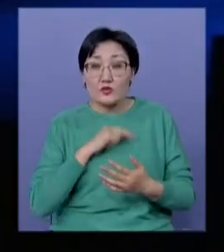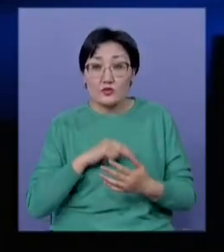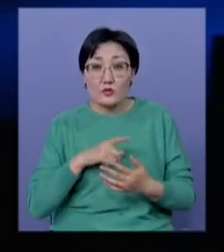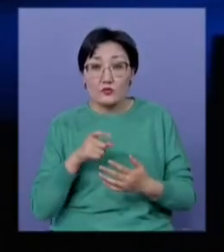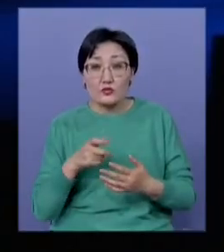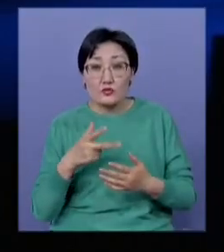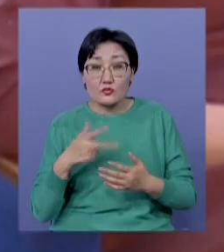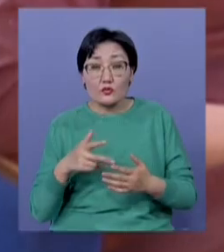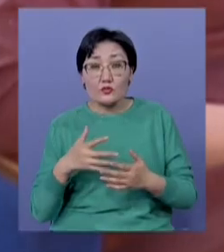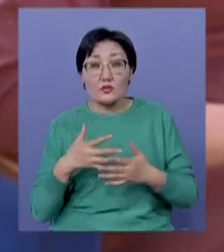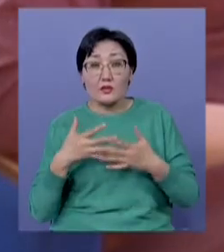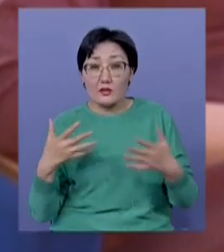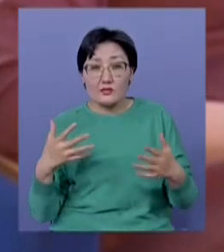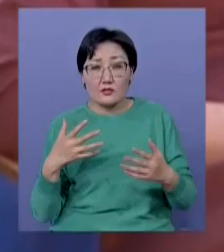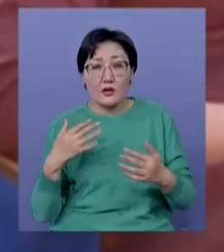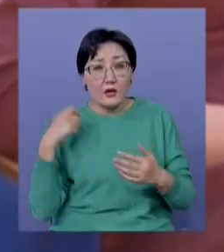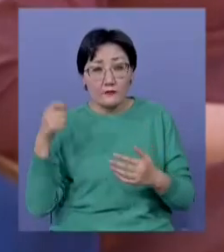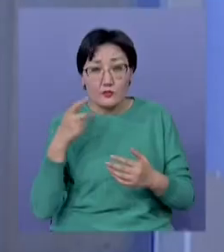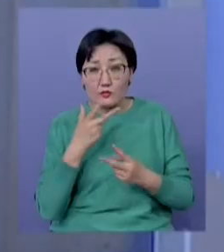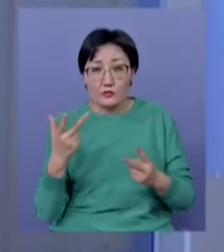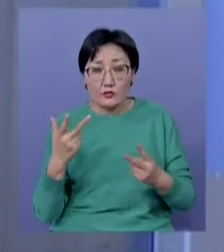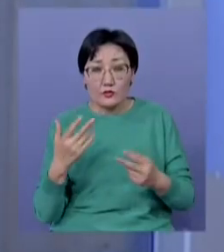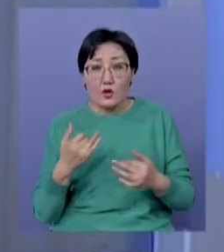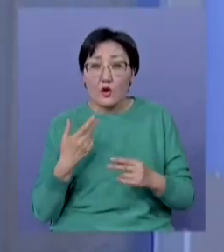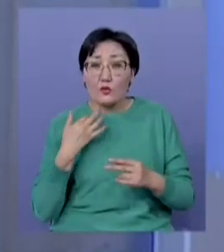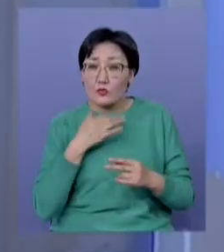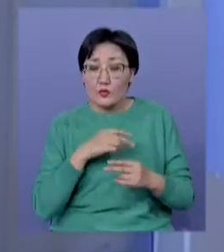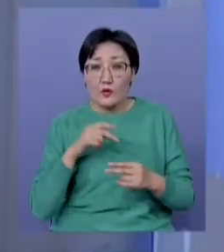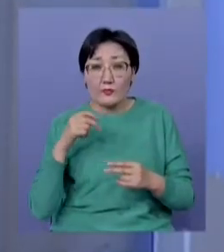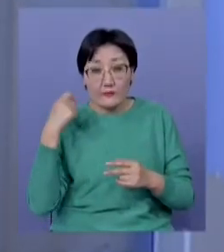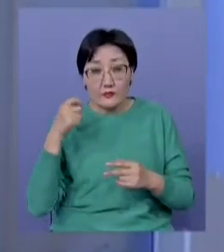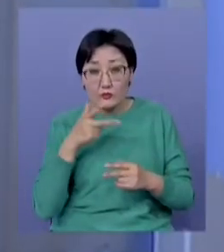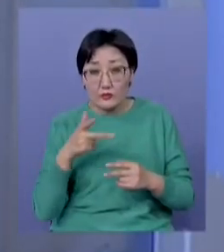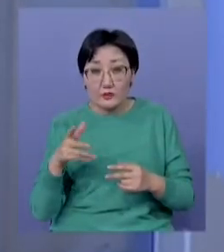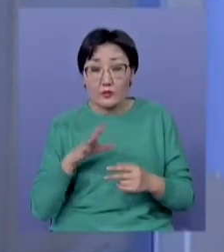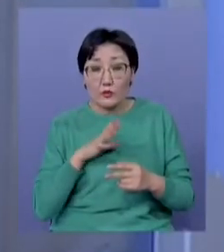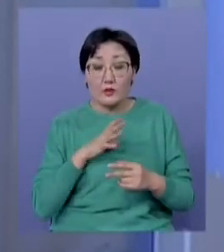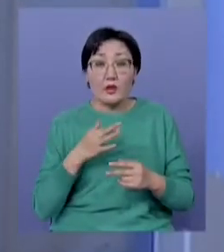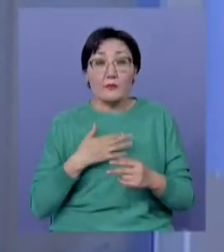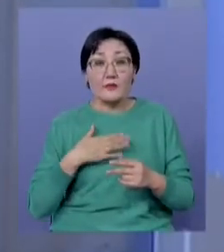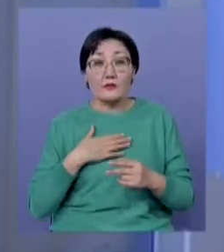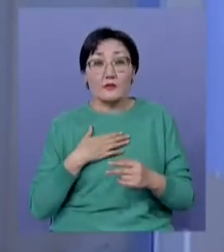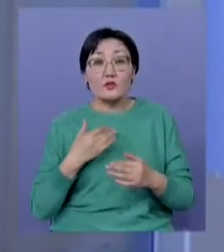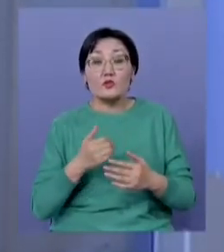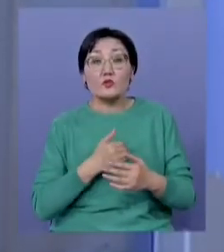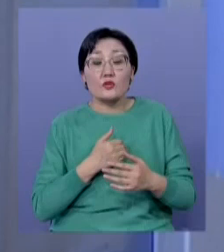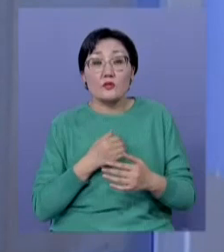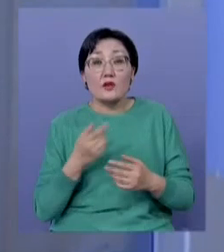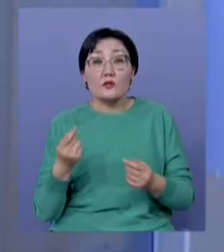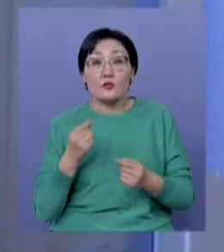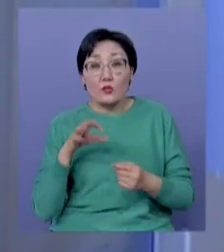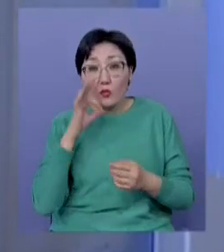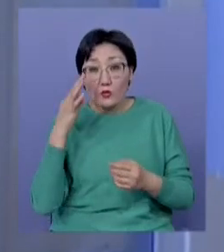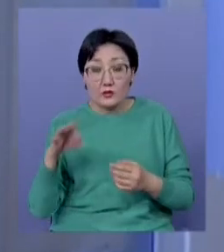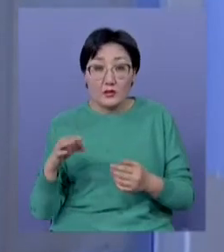130-дан аса жұмыс. Енді көп жұмыстар болды, олар да жақсы, бірақ мен оларға тілейтінім біраз